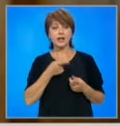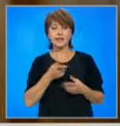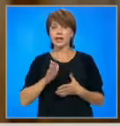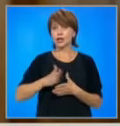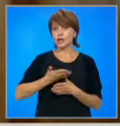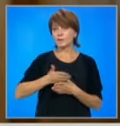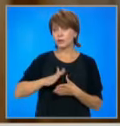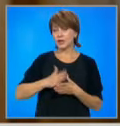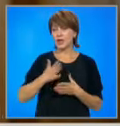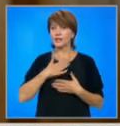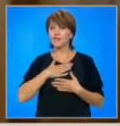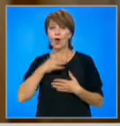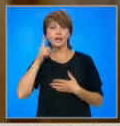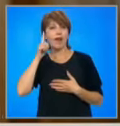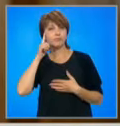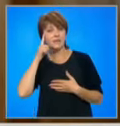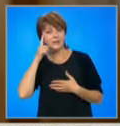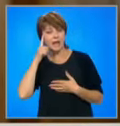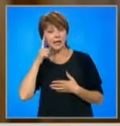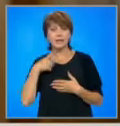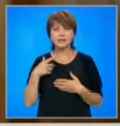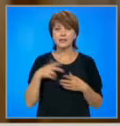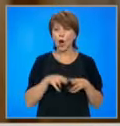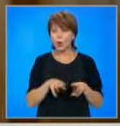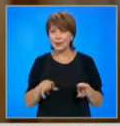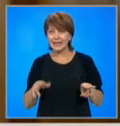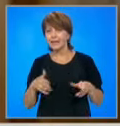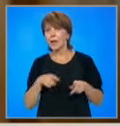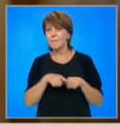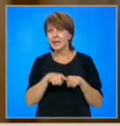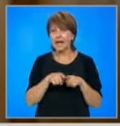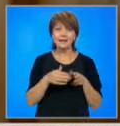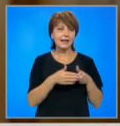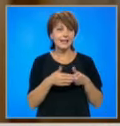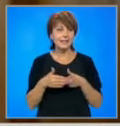своите знания вкъщи, с роднини, приятели, съседи и така ние ще